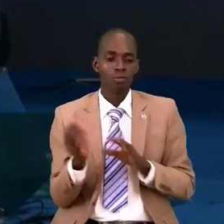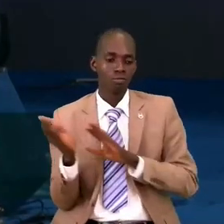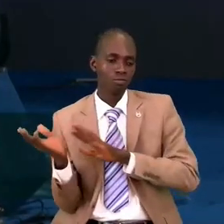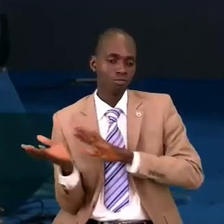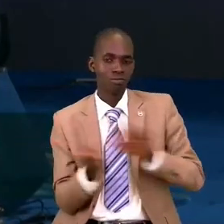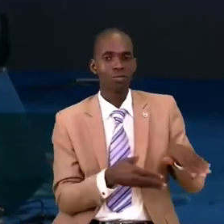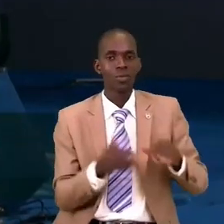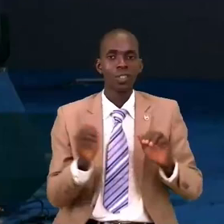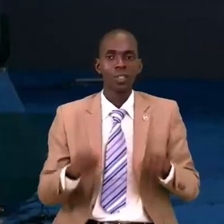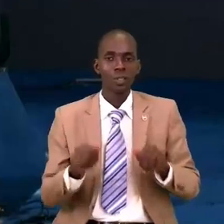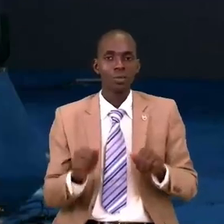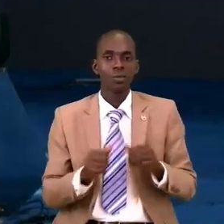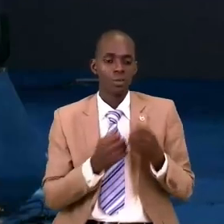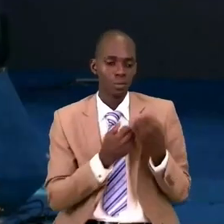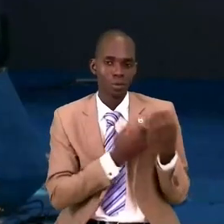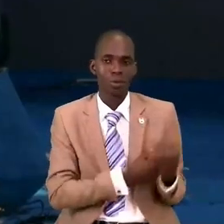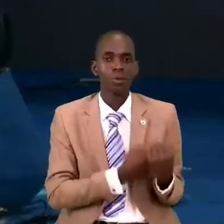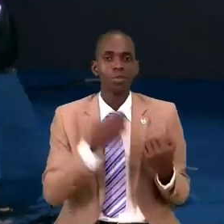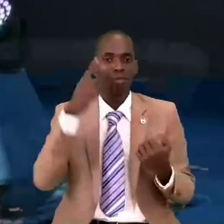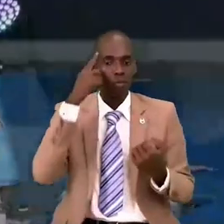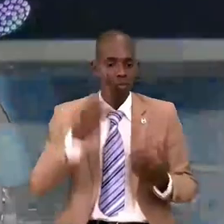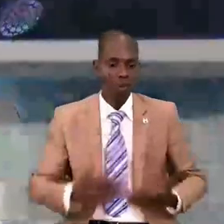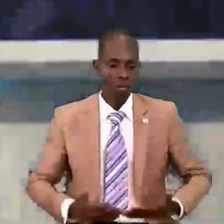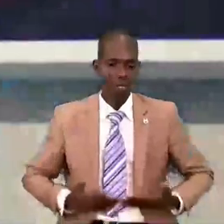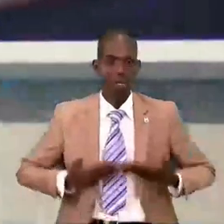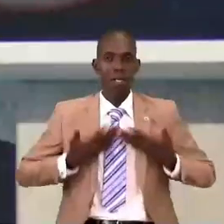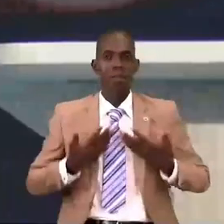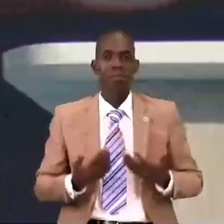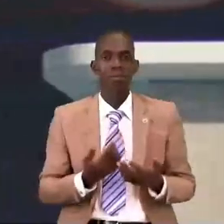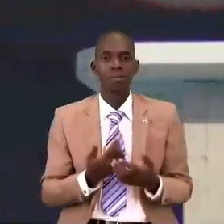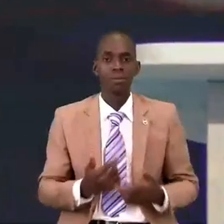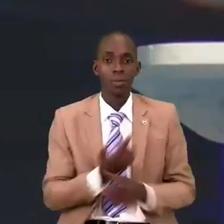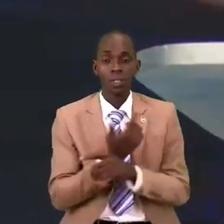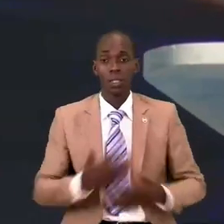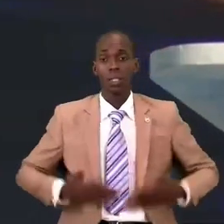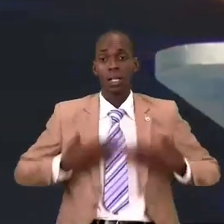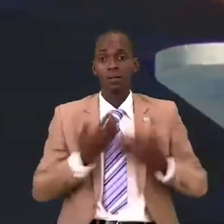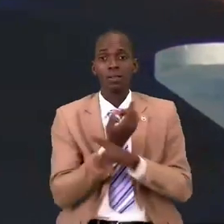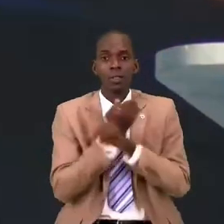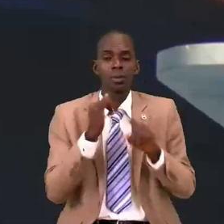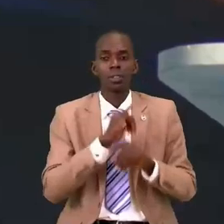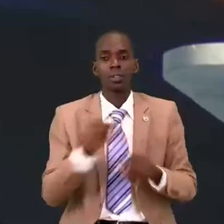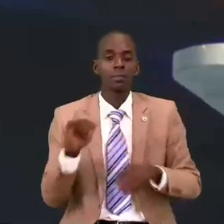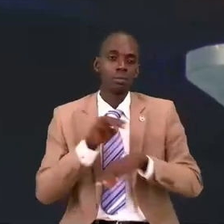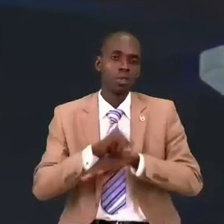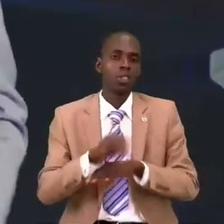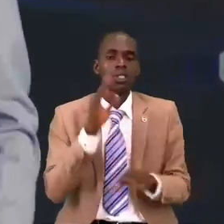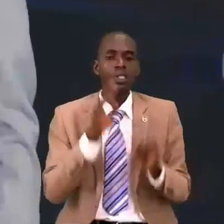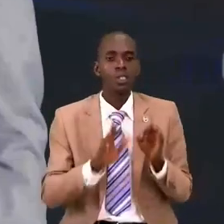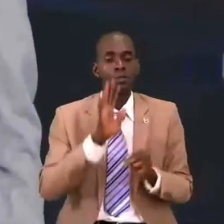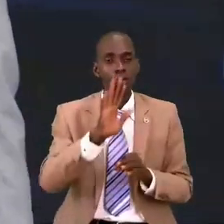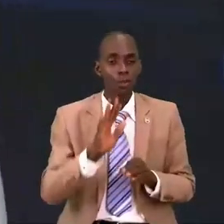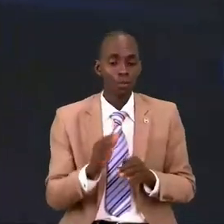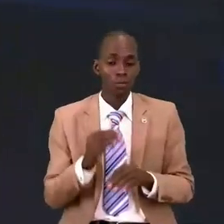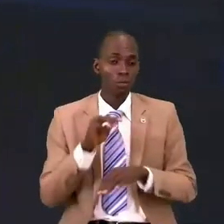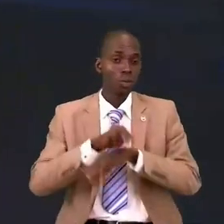pour un ministère qui libère la vie. Si ton ministère doit être élevé, s'il doit libérer les gens, nous